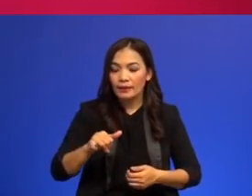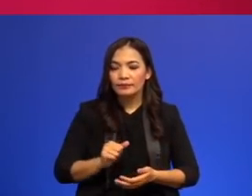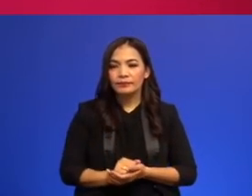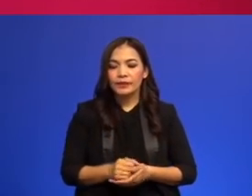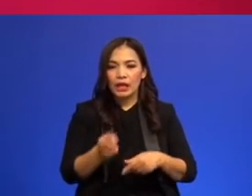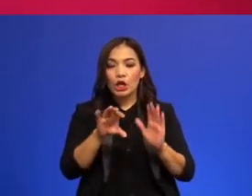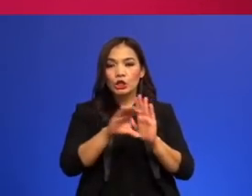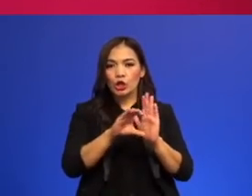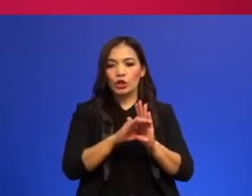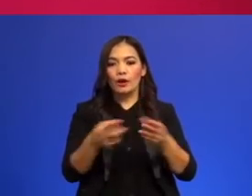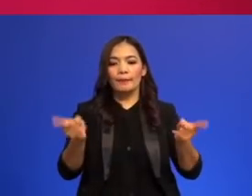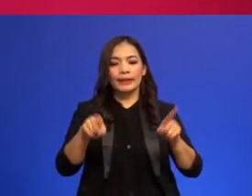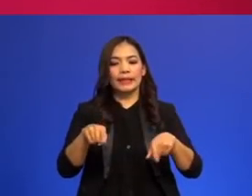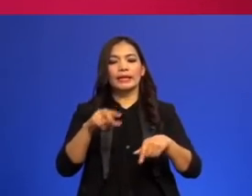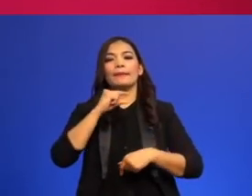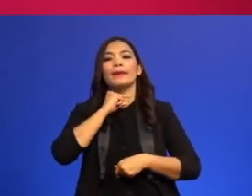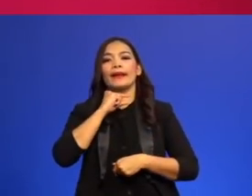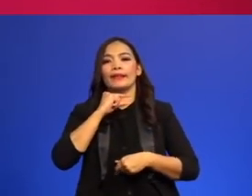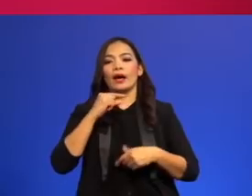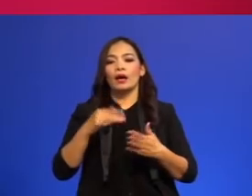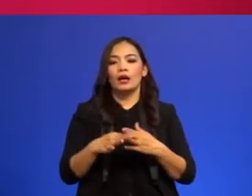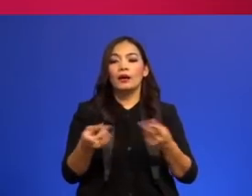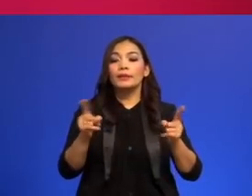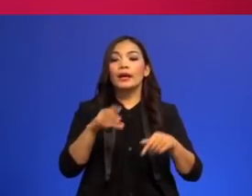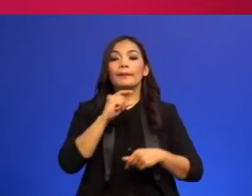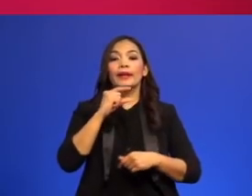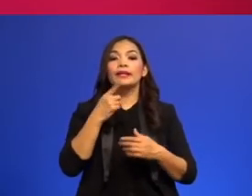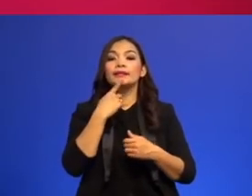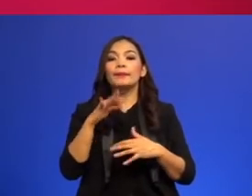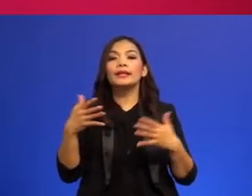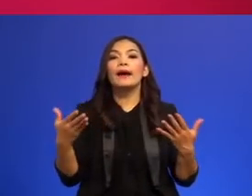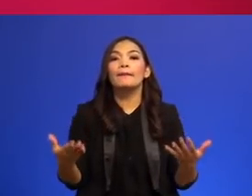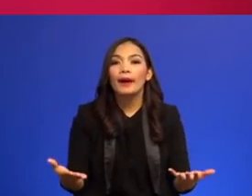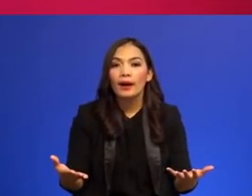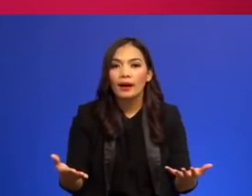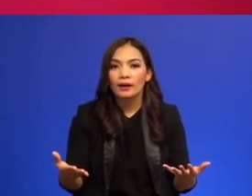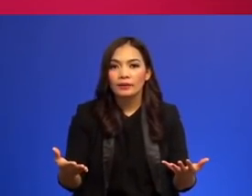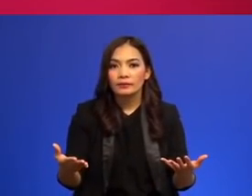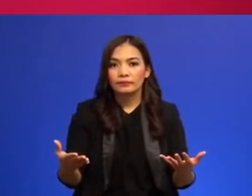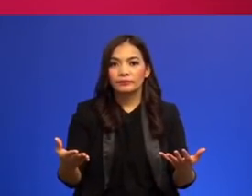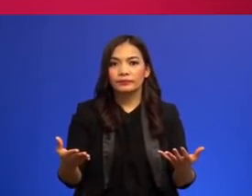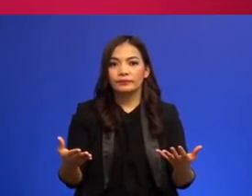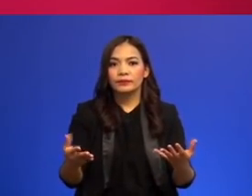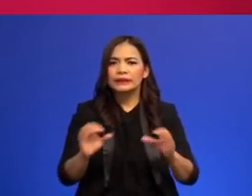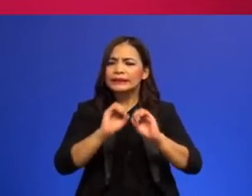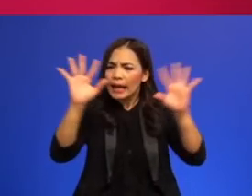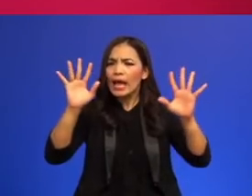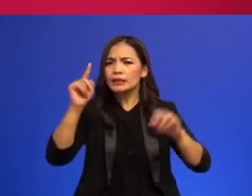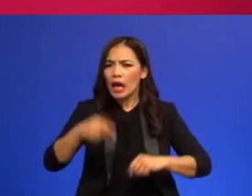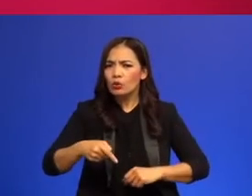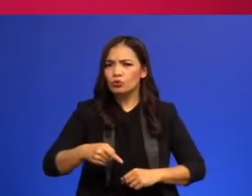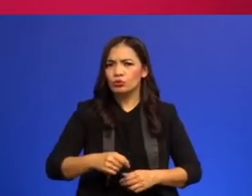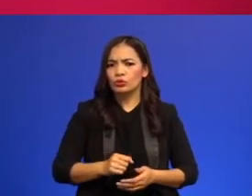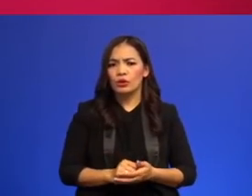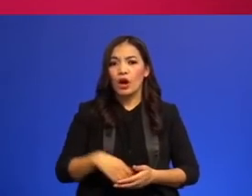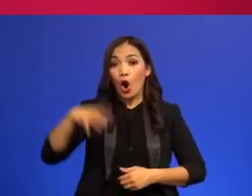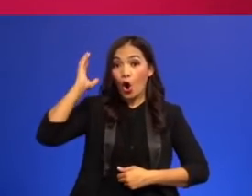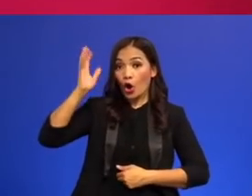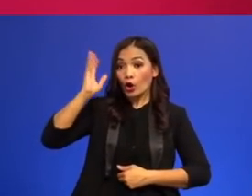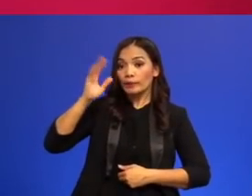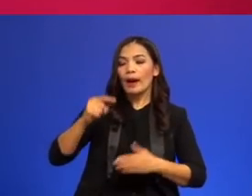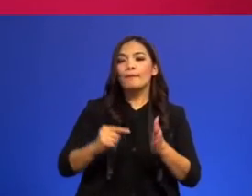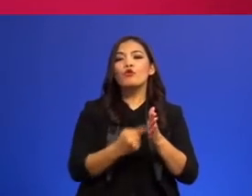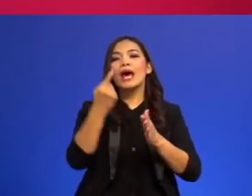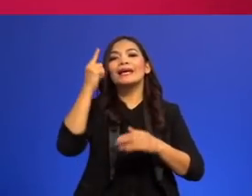Kalau tontonnya mau jadi pendeta, kamu mau apa? Pendeta, pendeta yang gimana? Yang jelas, pengkhotbah,